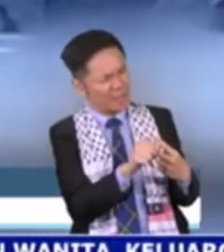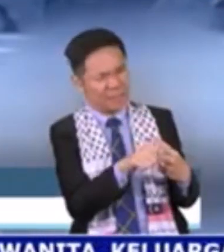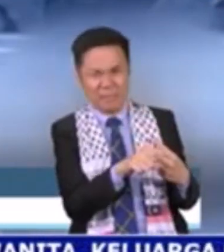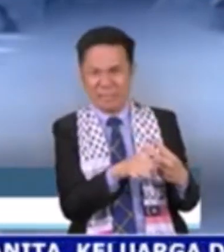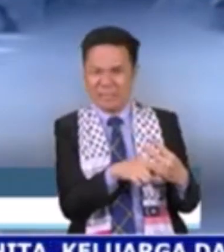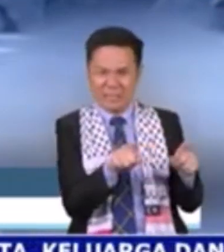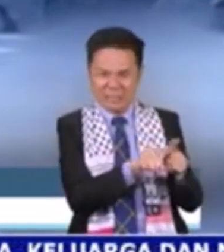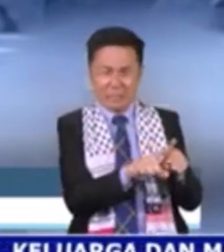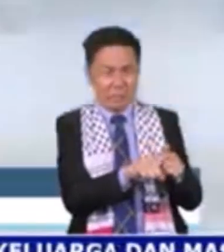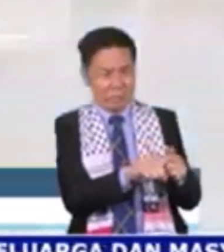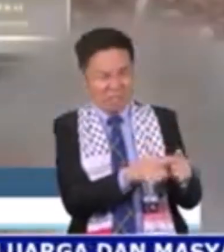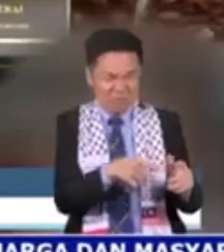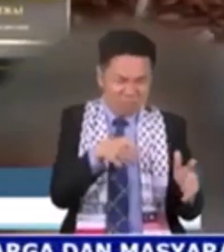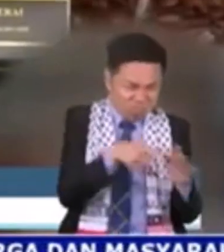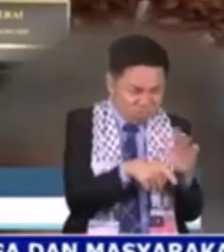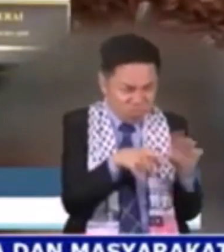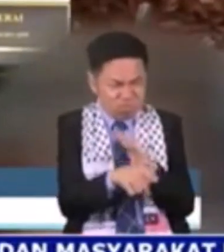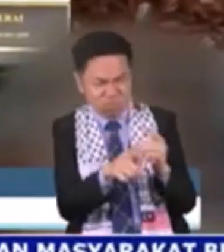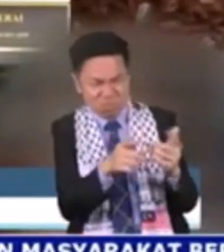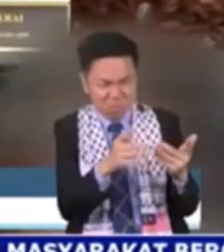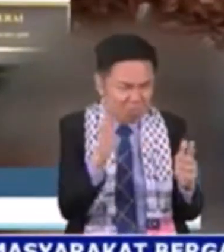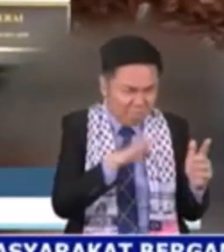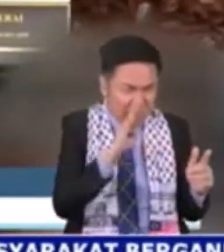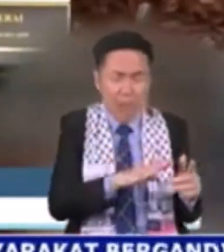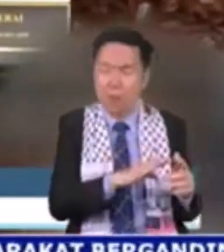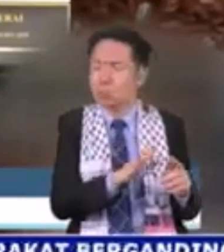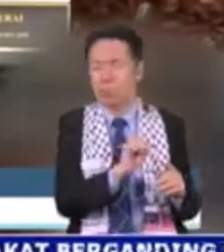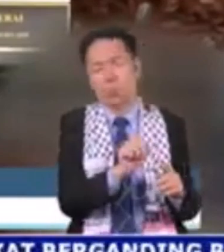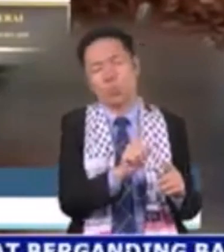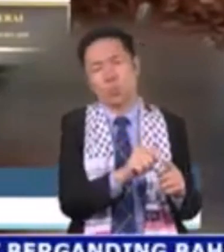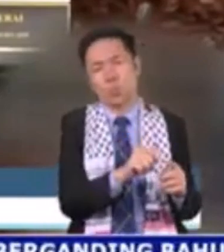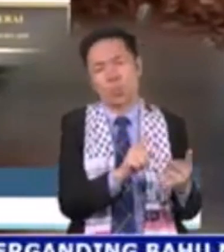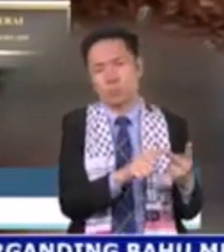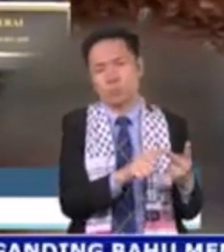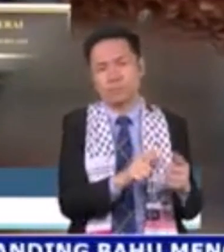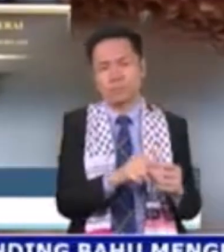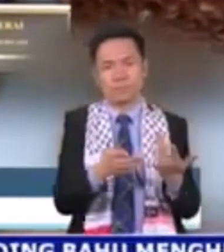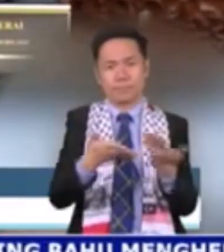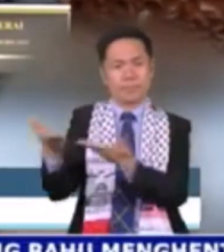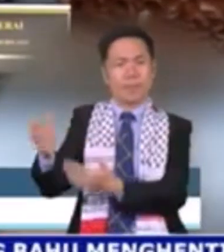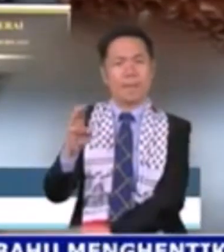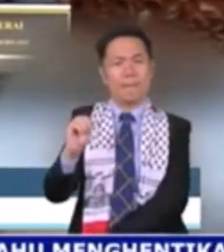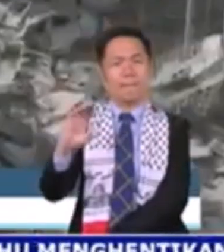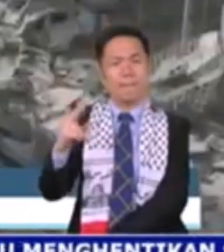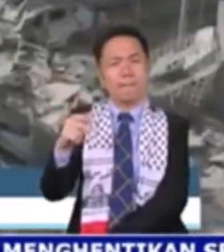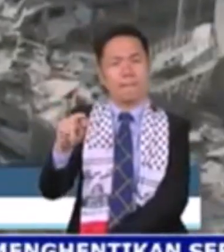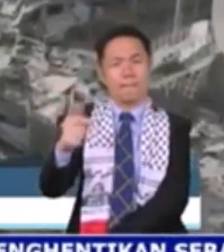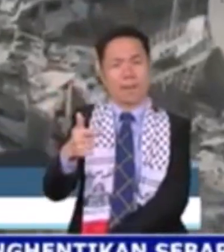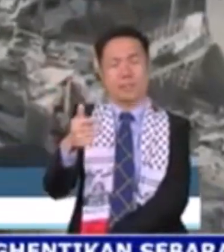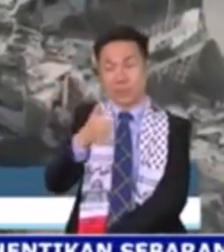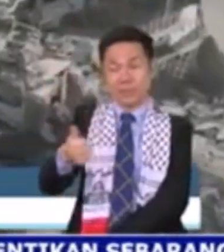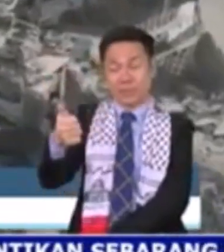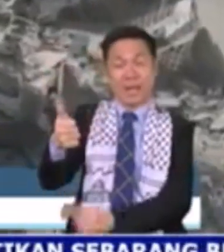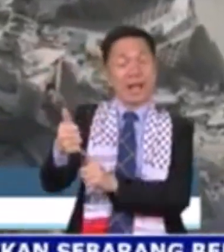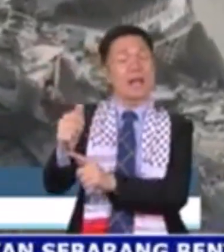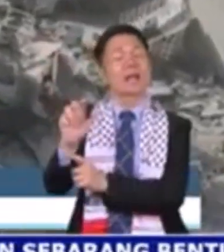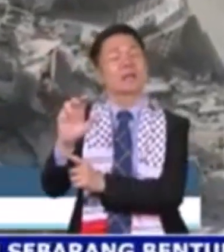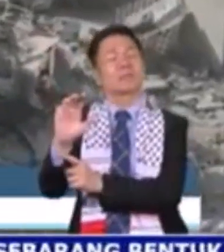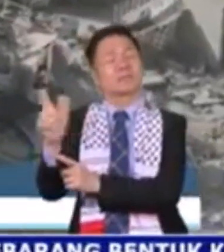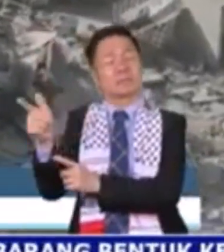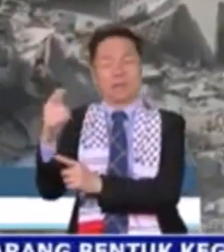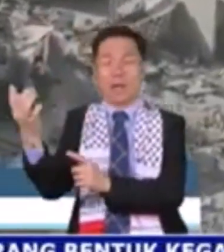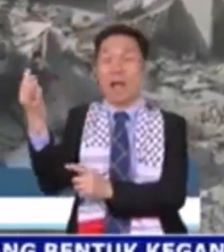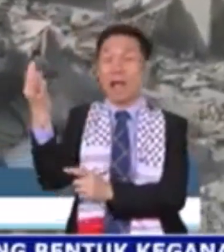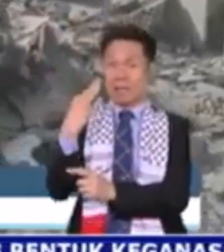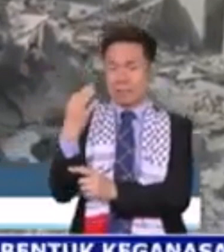dan pengganas beliau menjawab pertanyaan yang dikemukakan wakil machang Wan Ahmad Faisal Wan Ahmad Kamal